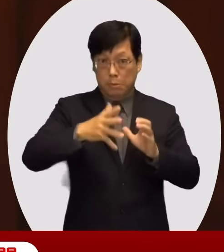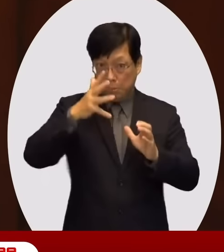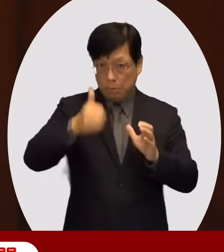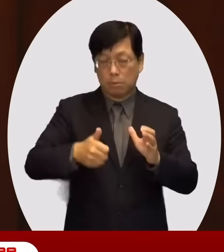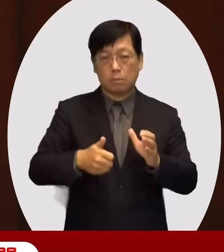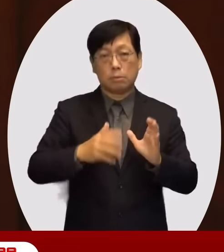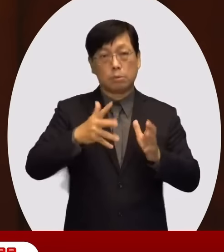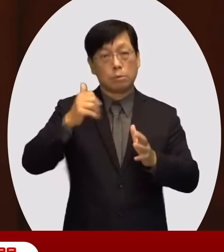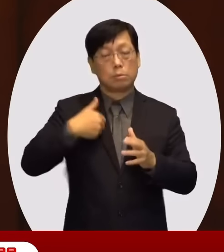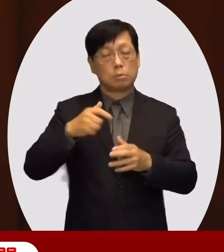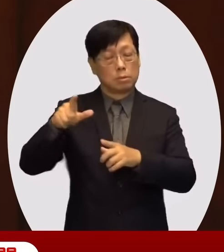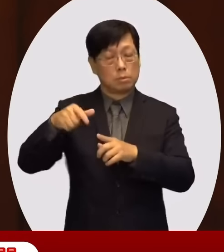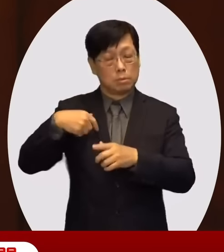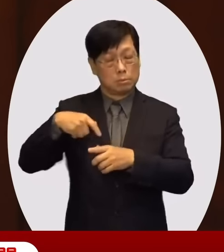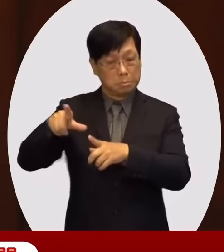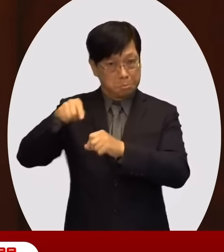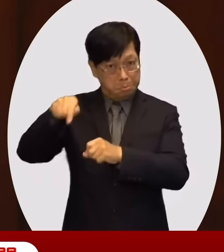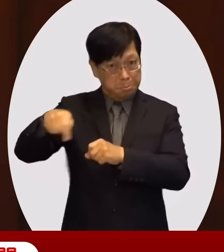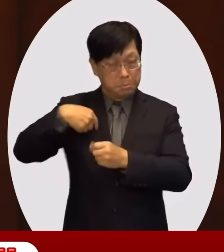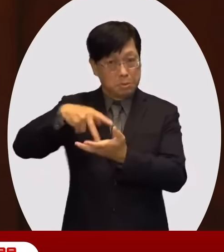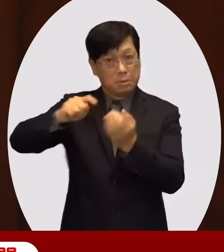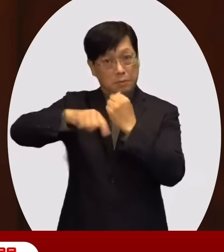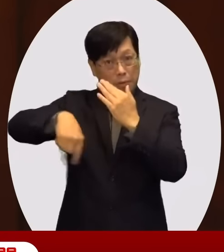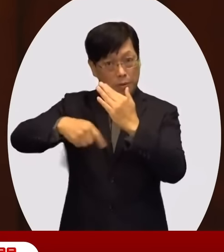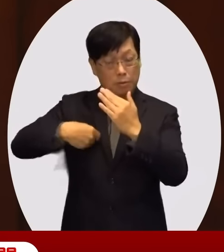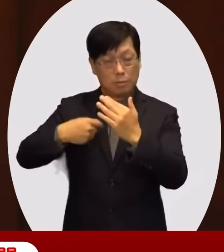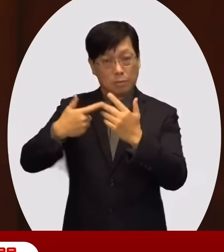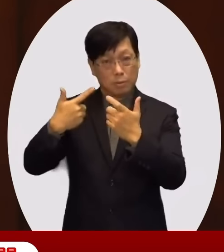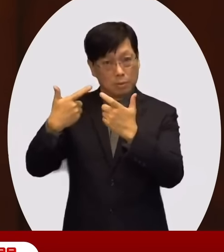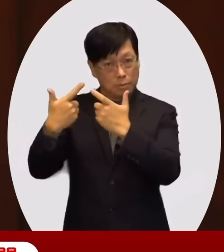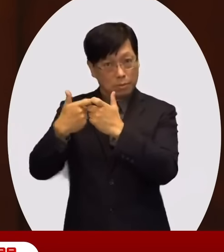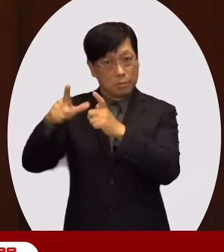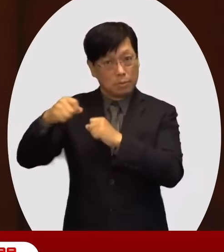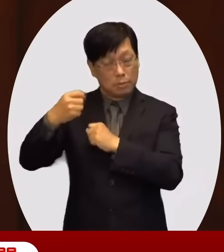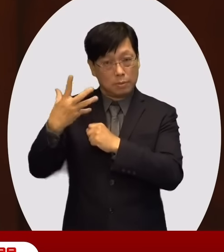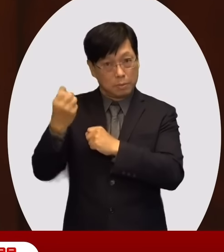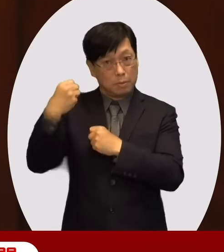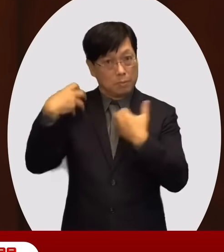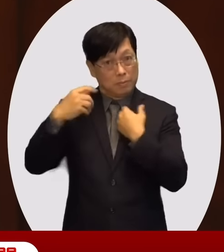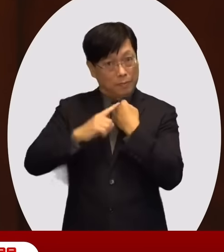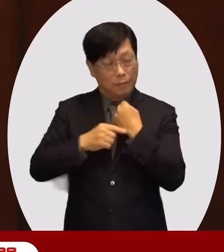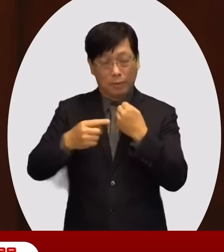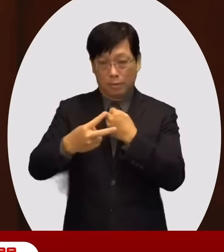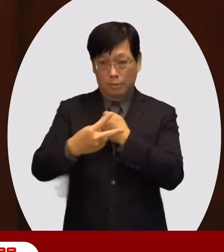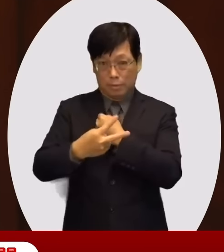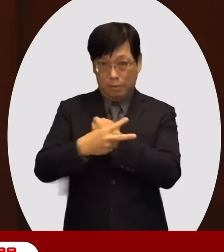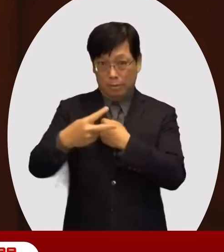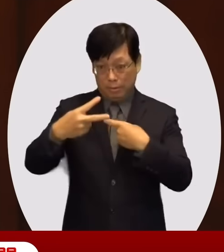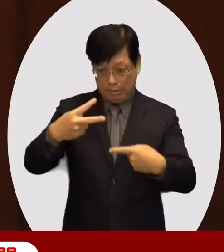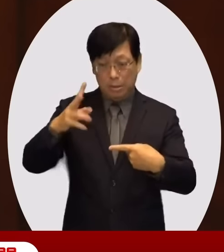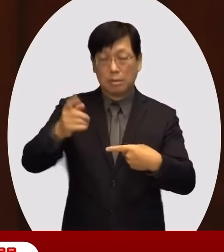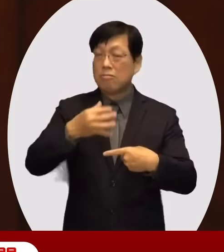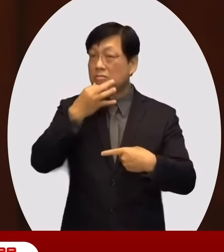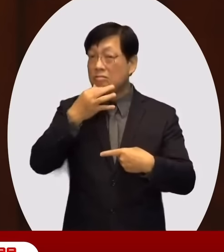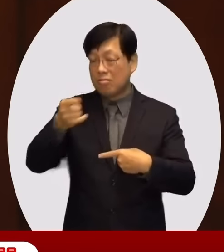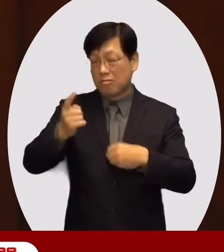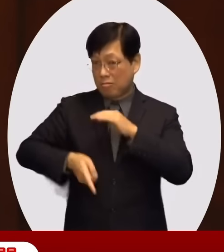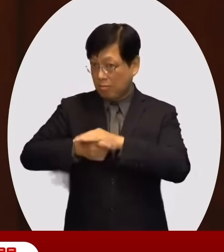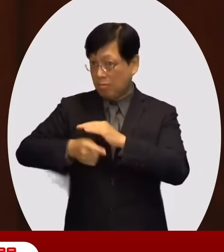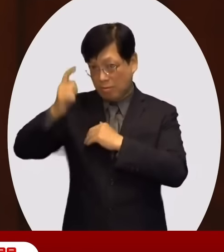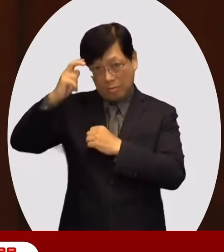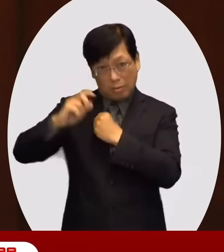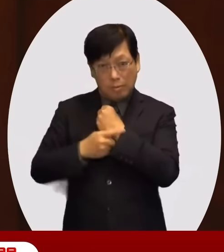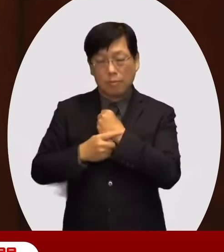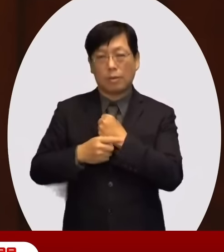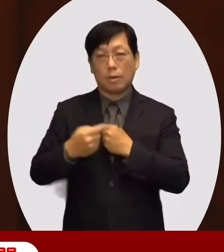总统以立法院职权行使法第二章之一有违宪的疑虑，已经提交到本庭来，本庭也受理了，因